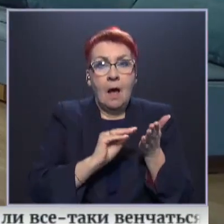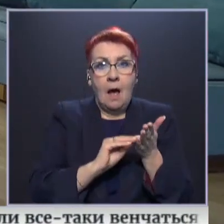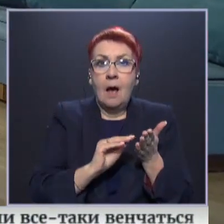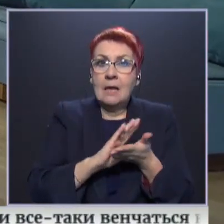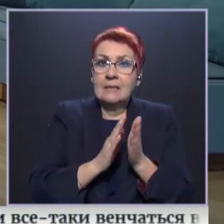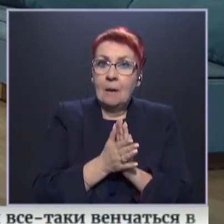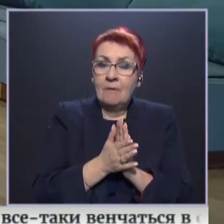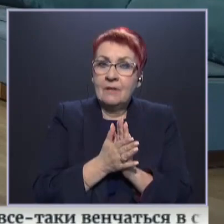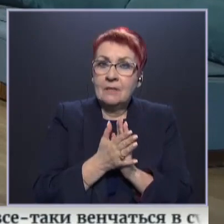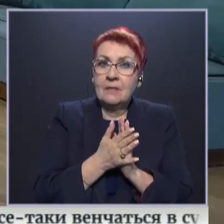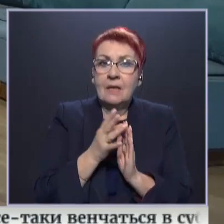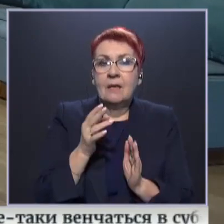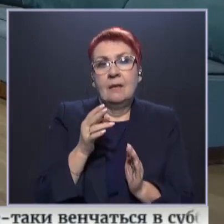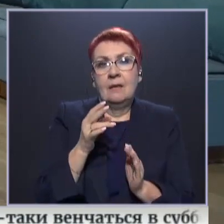один.